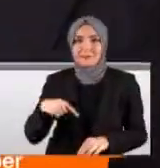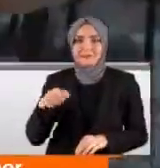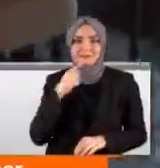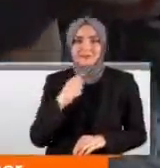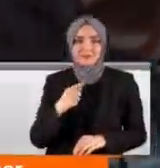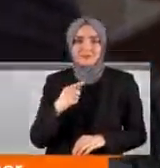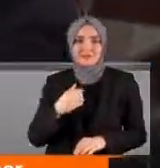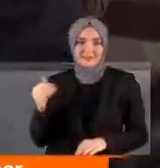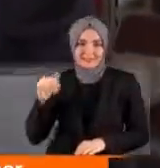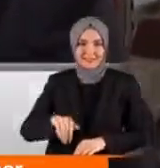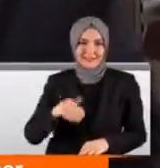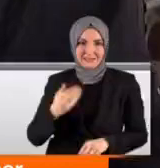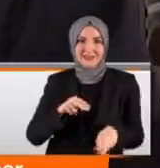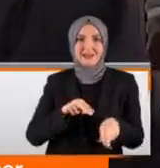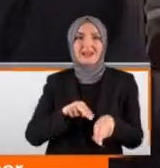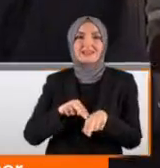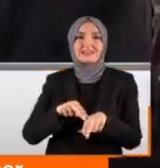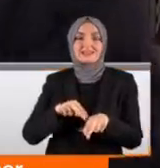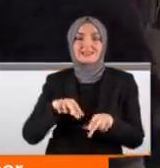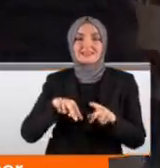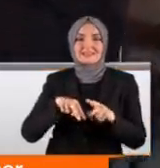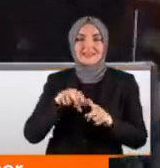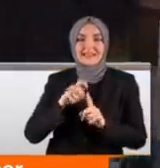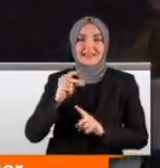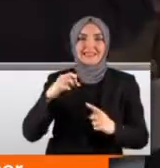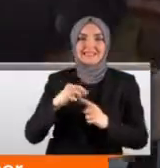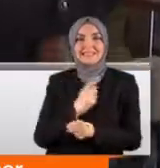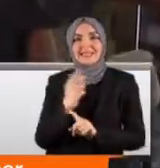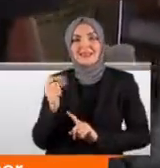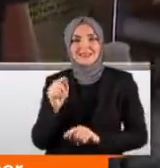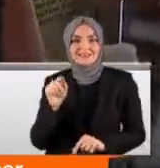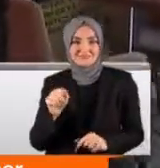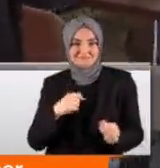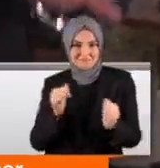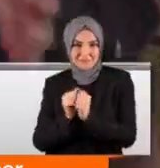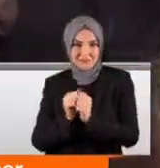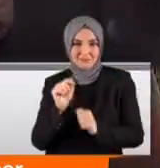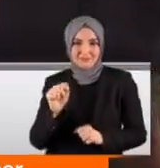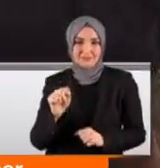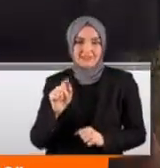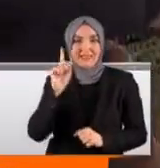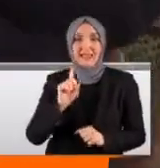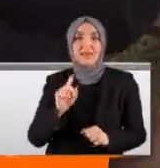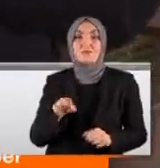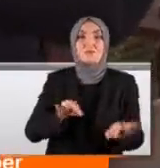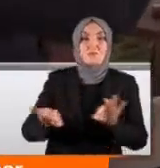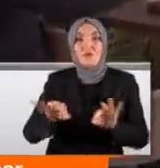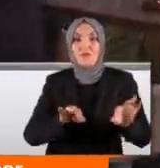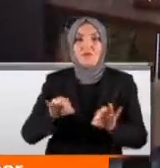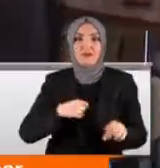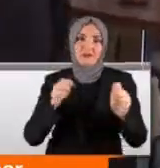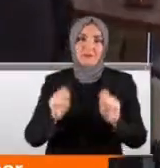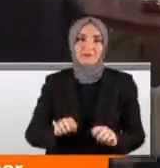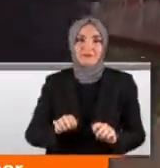gelirdik. Kadir abiyle kavgaca geçeriz. İlk önce prova yapardık yani.